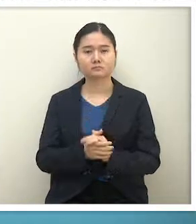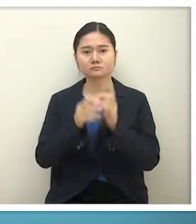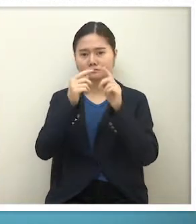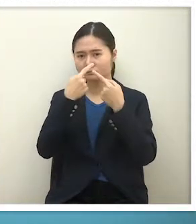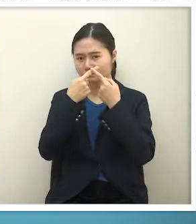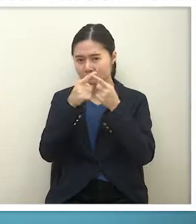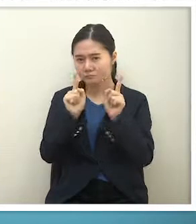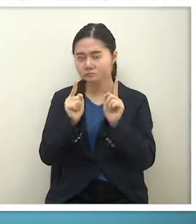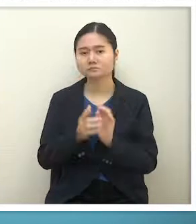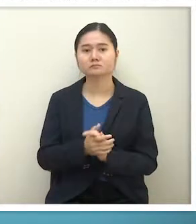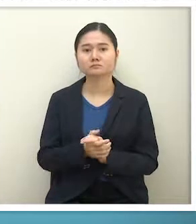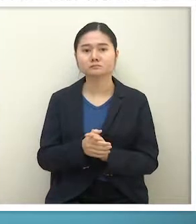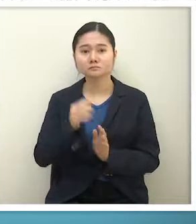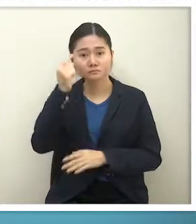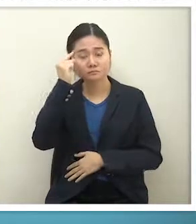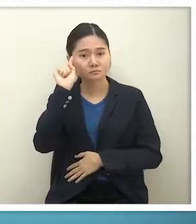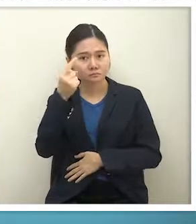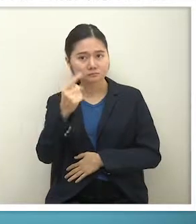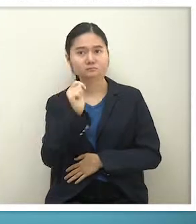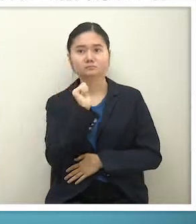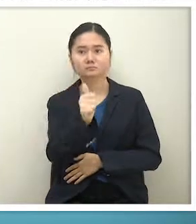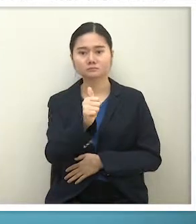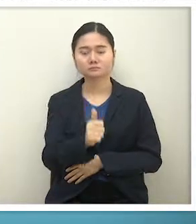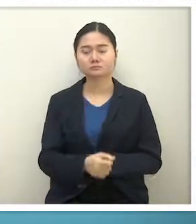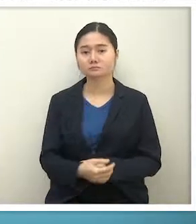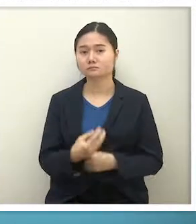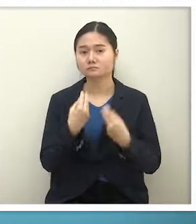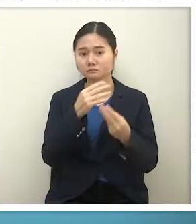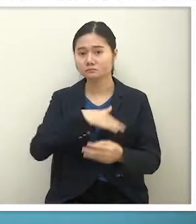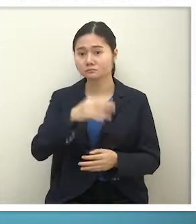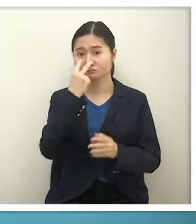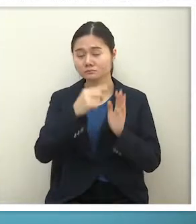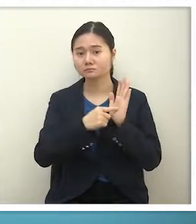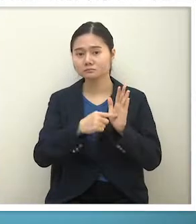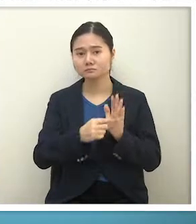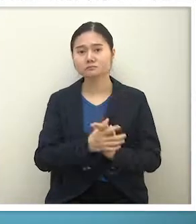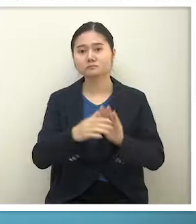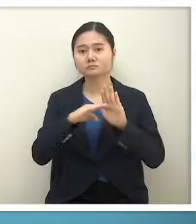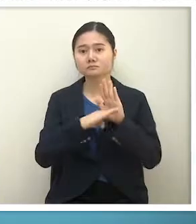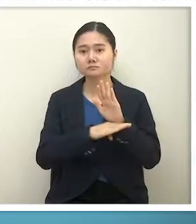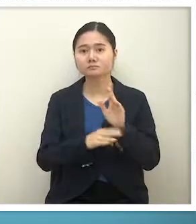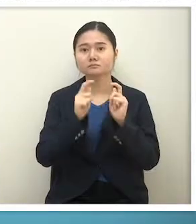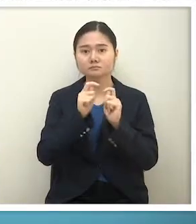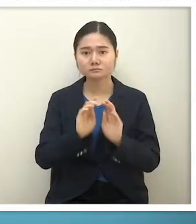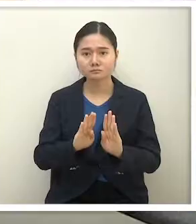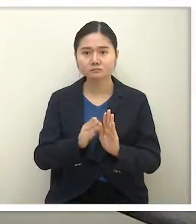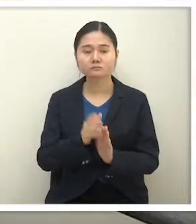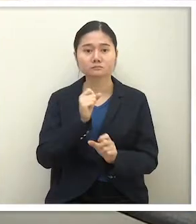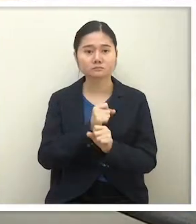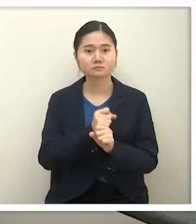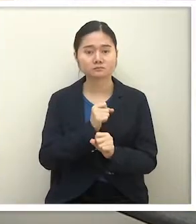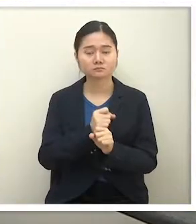แปลกมีไอเดียที่ดีก็เลยเอามาให้ดูนะครับในขั้นตอนการออกแบบฉาก